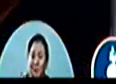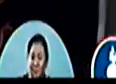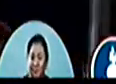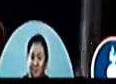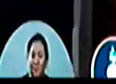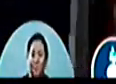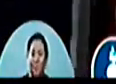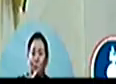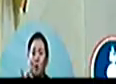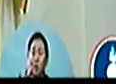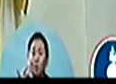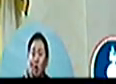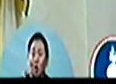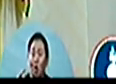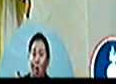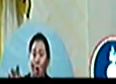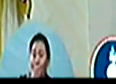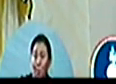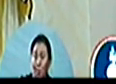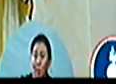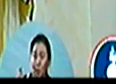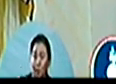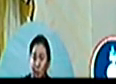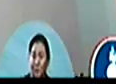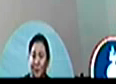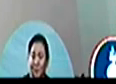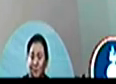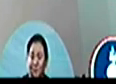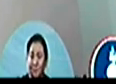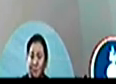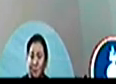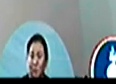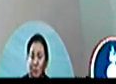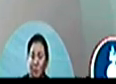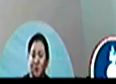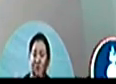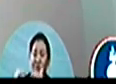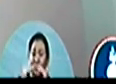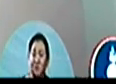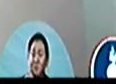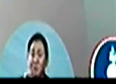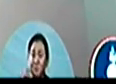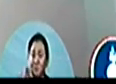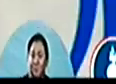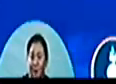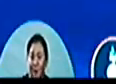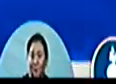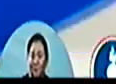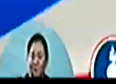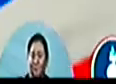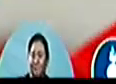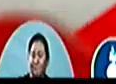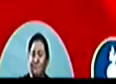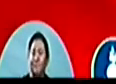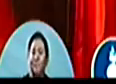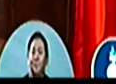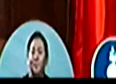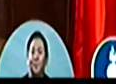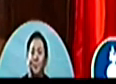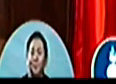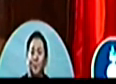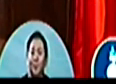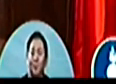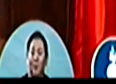баталгааг бий болгох. Прокурор болон өмгөөлөгчийн хэрэг хянан шийдвэрлэх ажиллагааны явцад үүсдэг тэгш бус байдлыг арилгана. Өөр